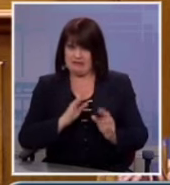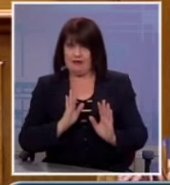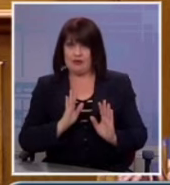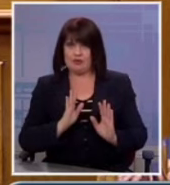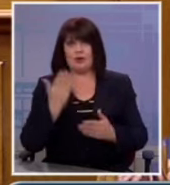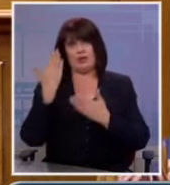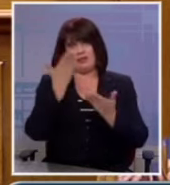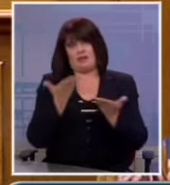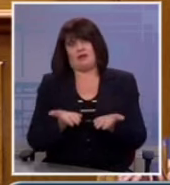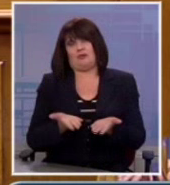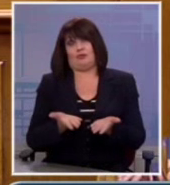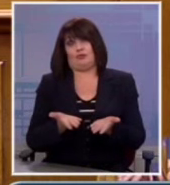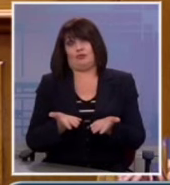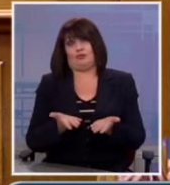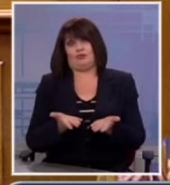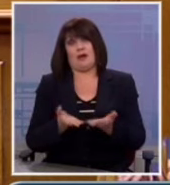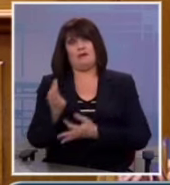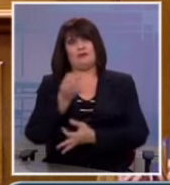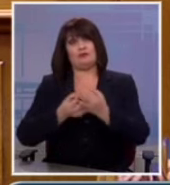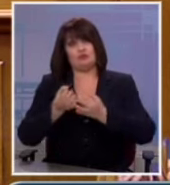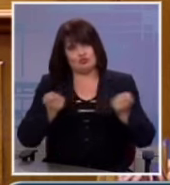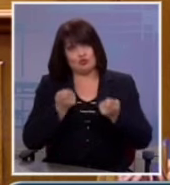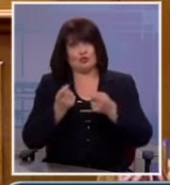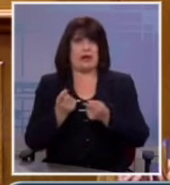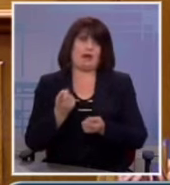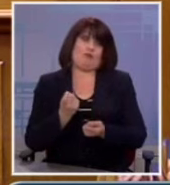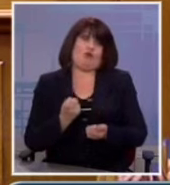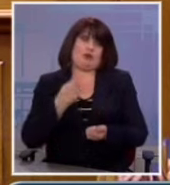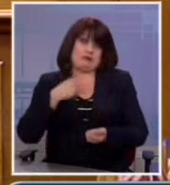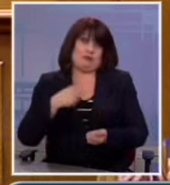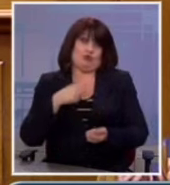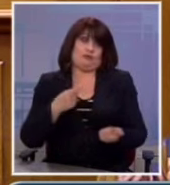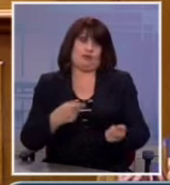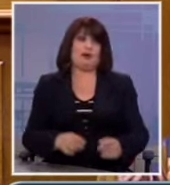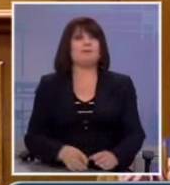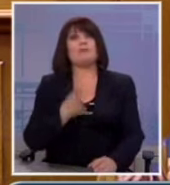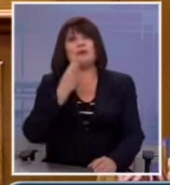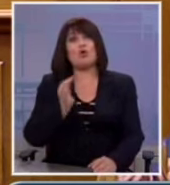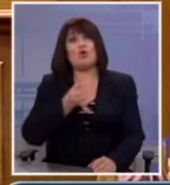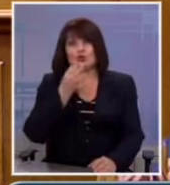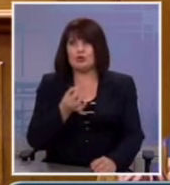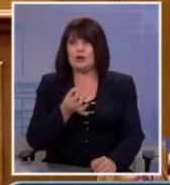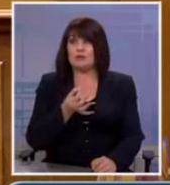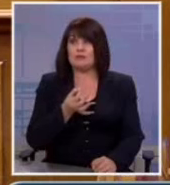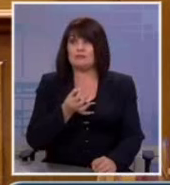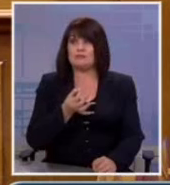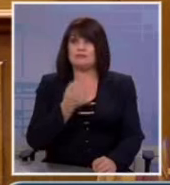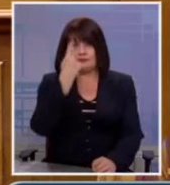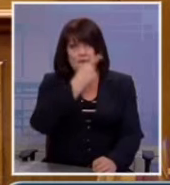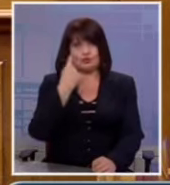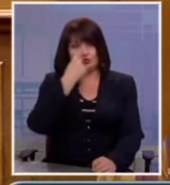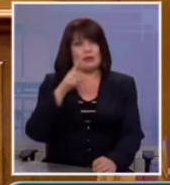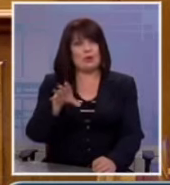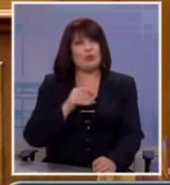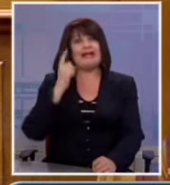τιμούν πάντως αυτούς που τις εξτομίζουν. Και το λέω αυτό διότι και προσωπικά κατάλαβα